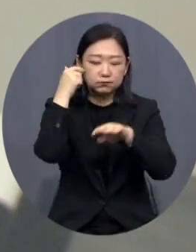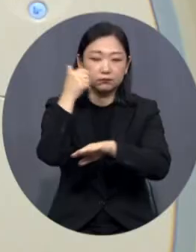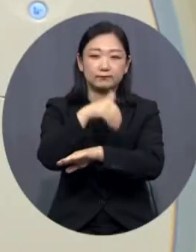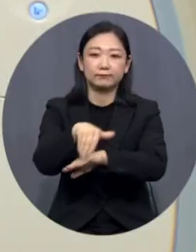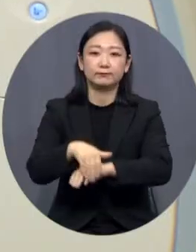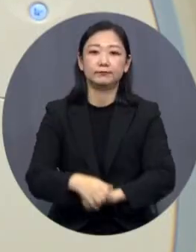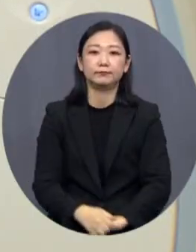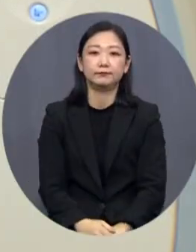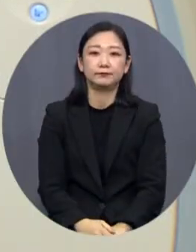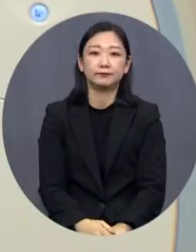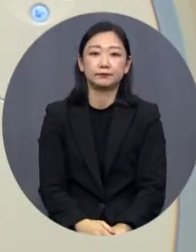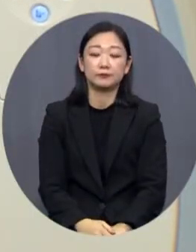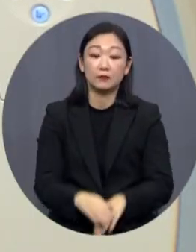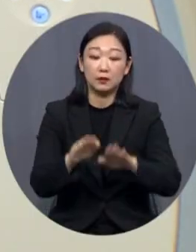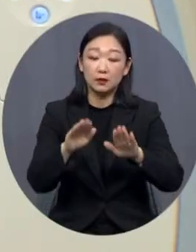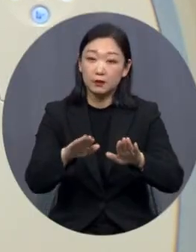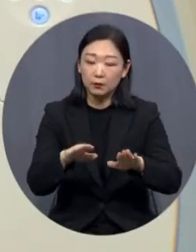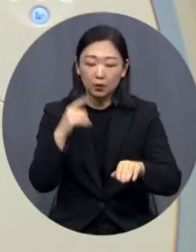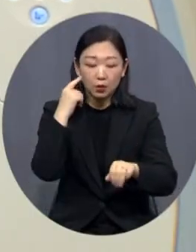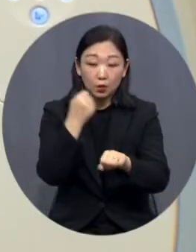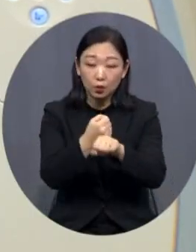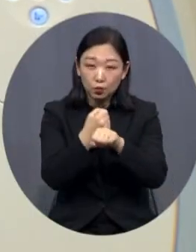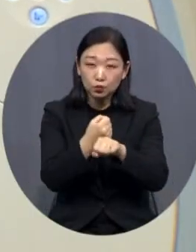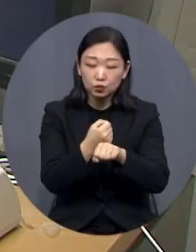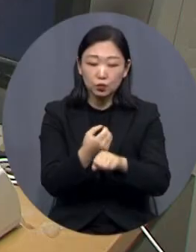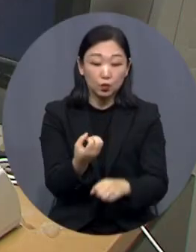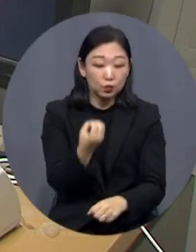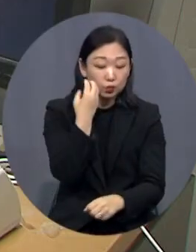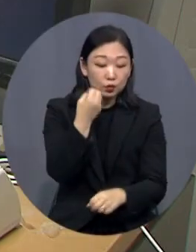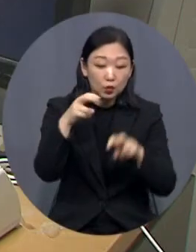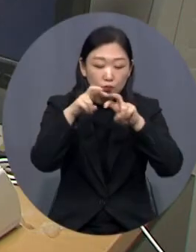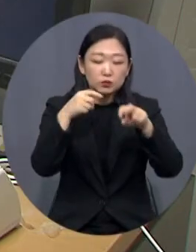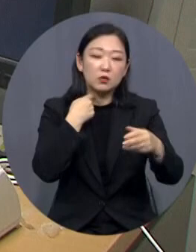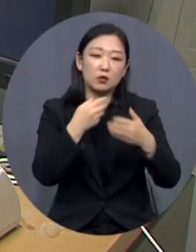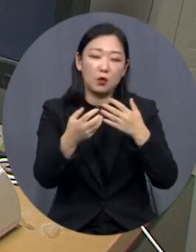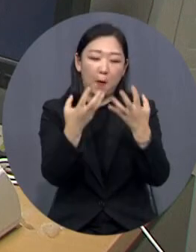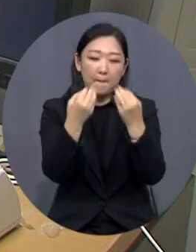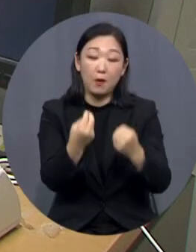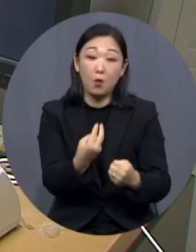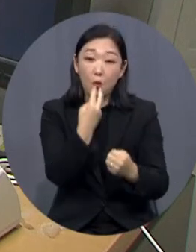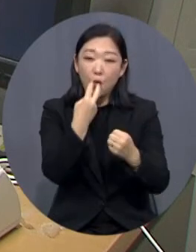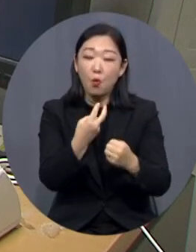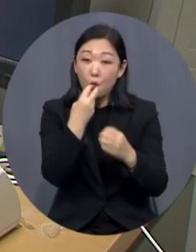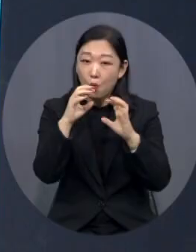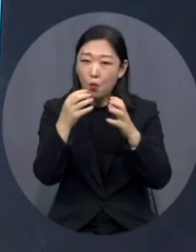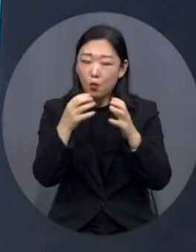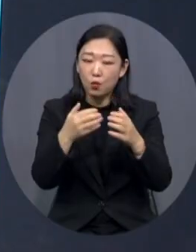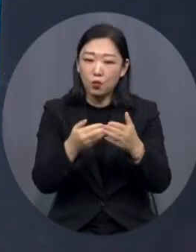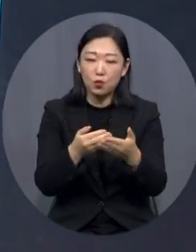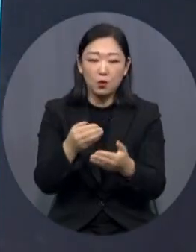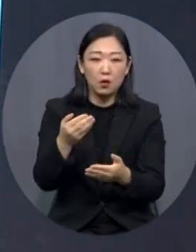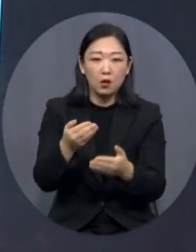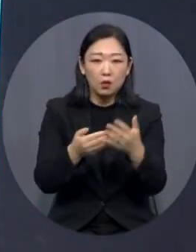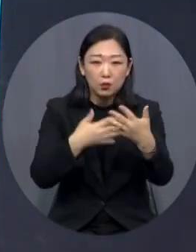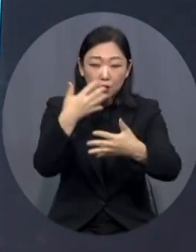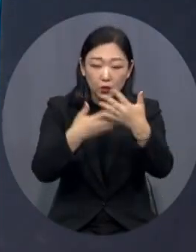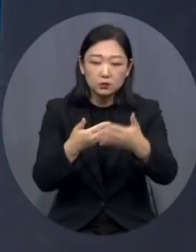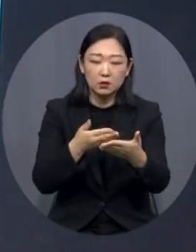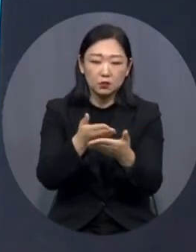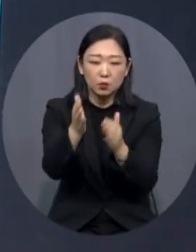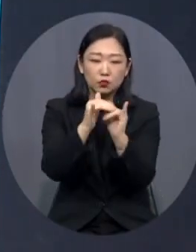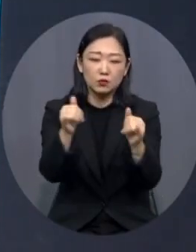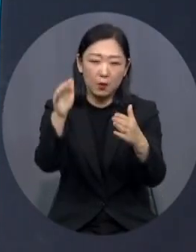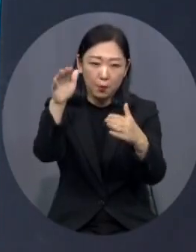예정입니다 특히 이번 연구에는 상이 분석 경험이 많은 홍콩의 영상 의자까지 연구에 참여해 기대를